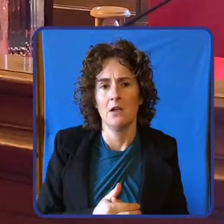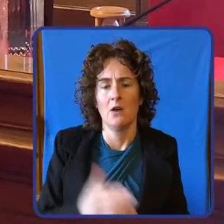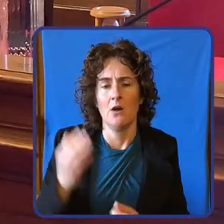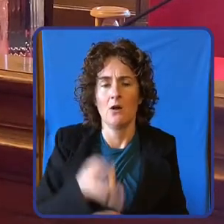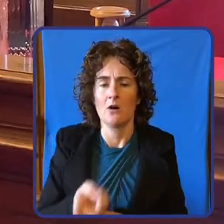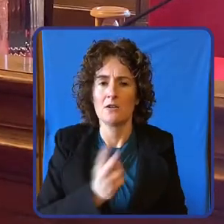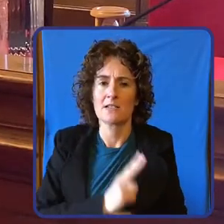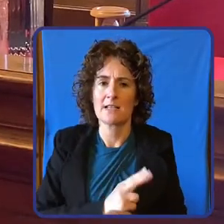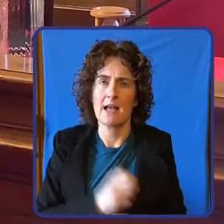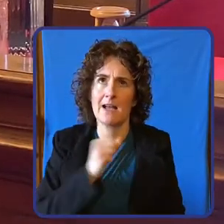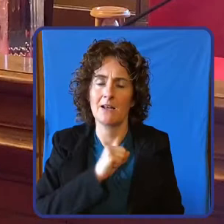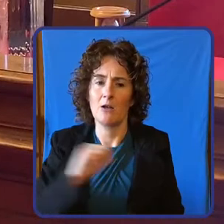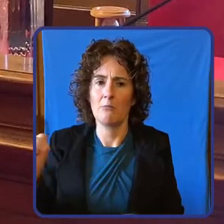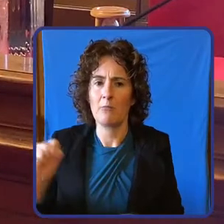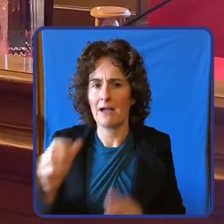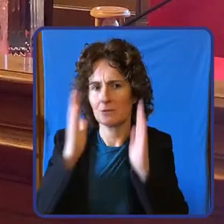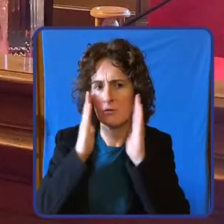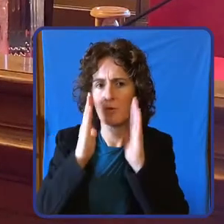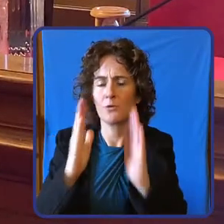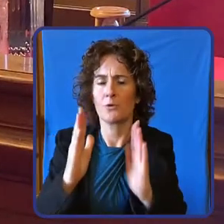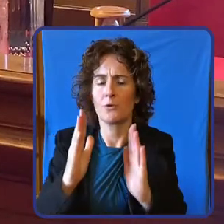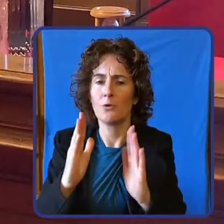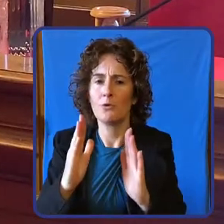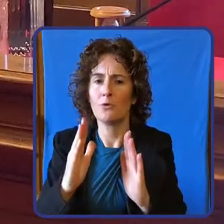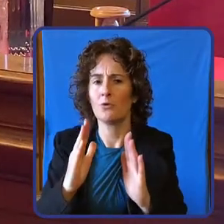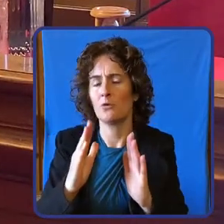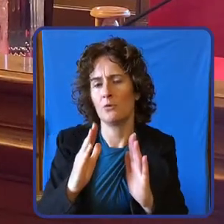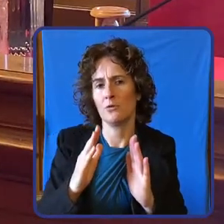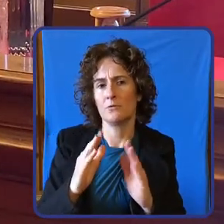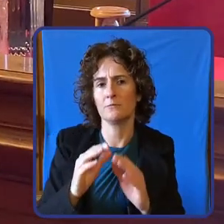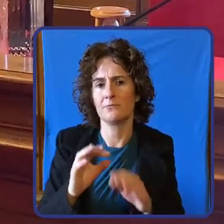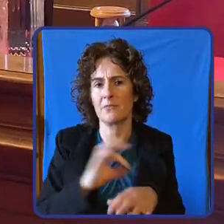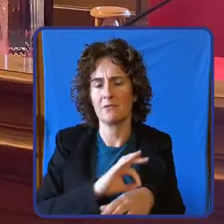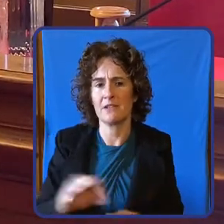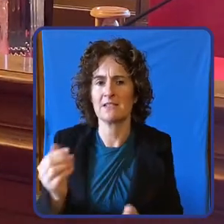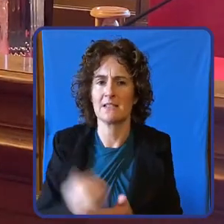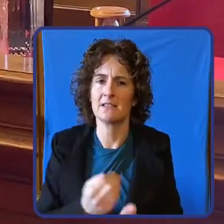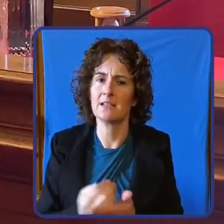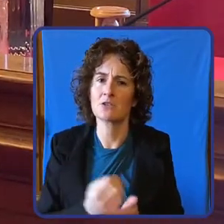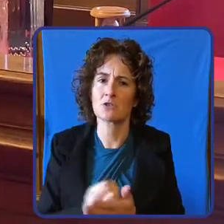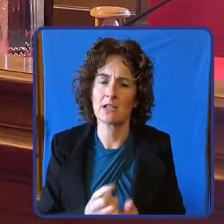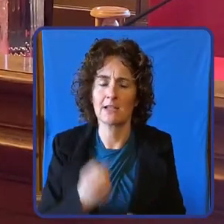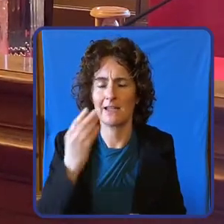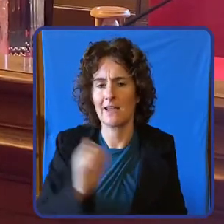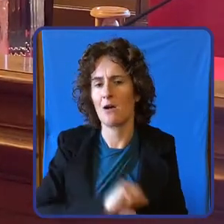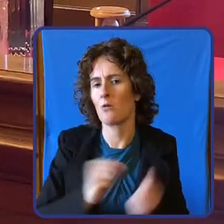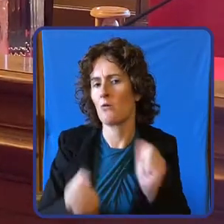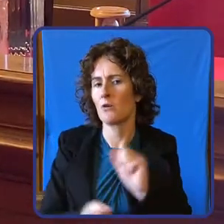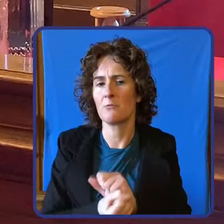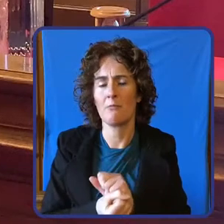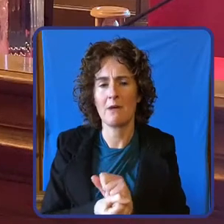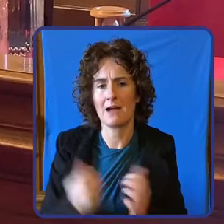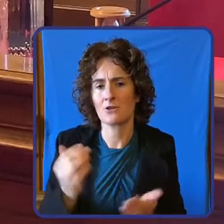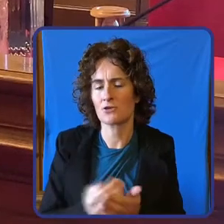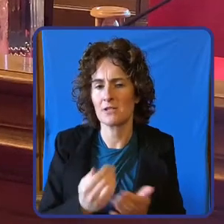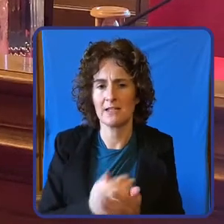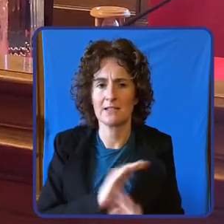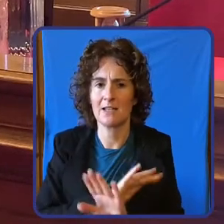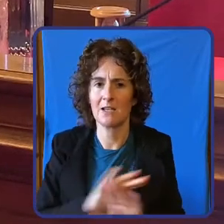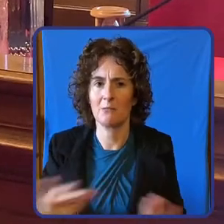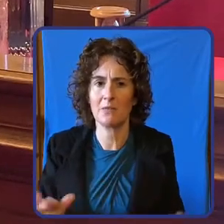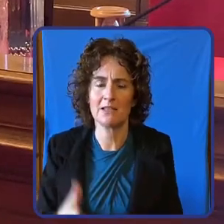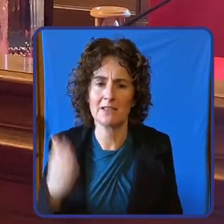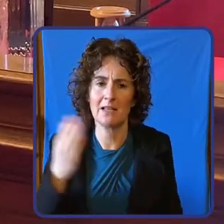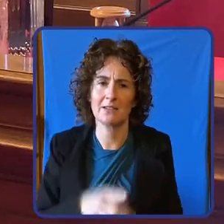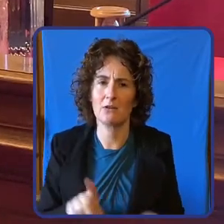és lojális vezetés lenne, akkor minden más lenne. Szóval ez elképesztő. Ha ez igaz, ha ez tényleg így gondolja,